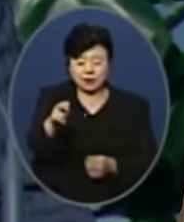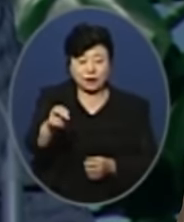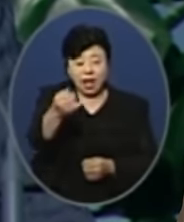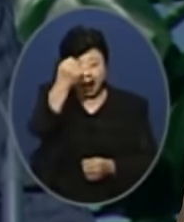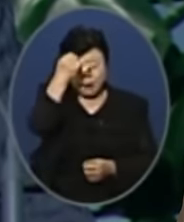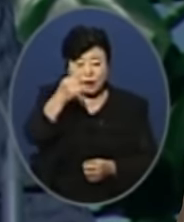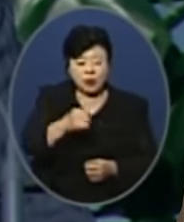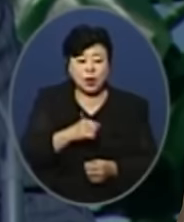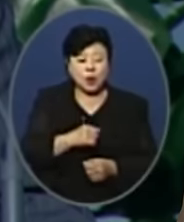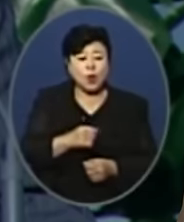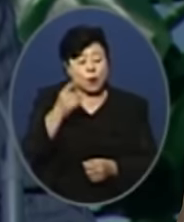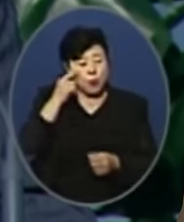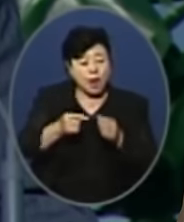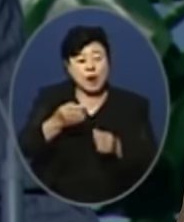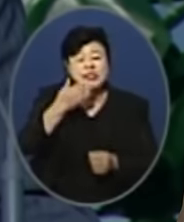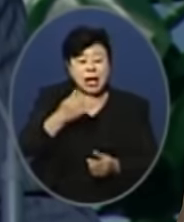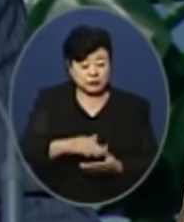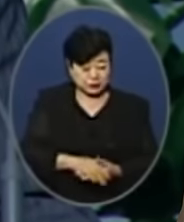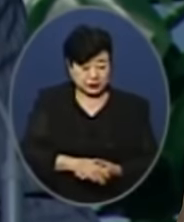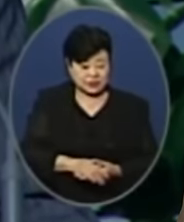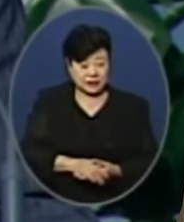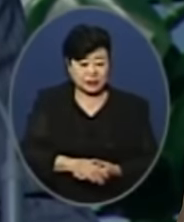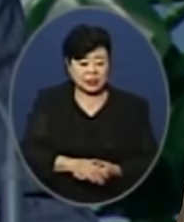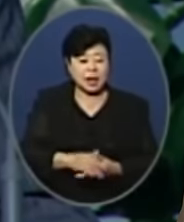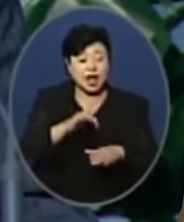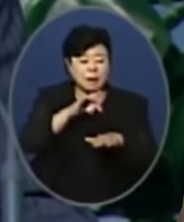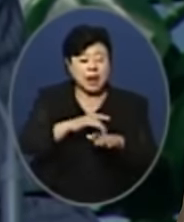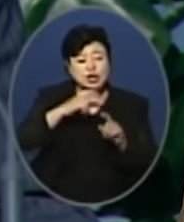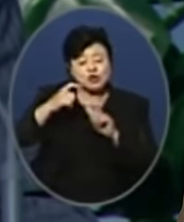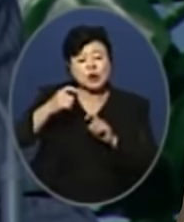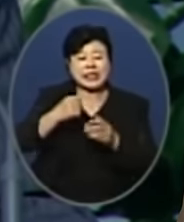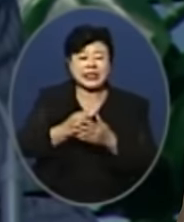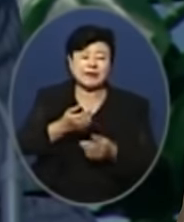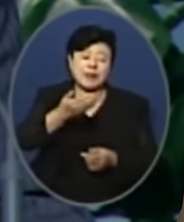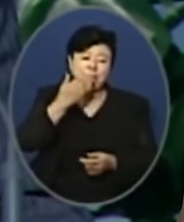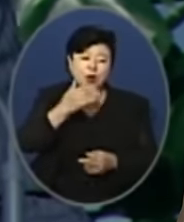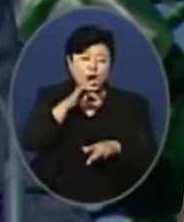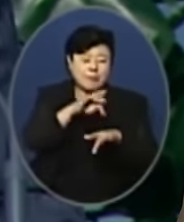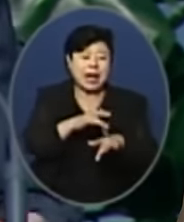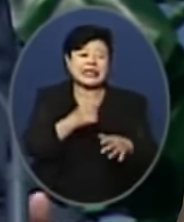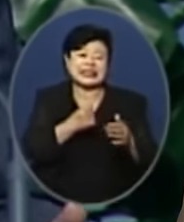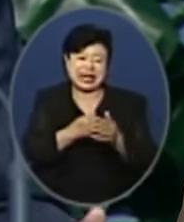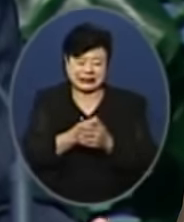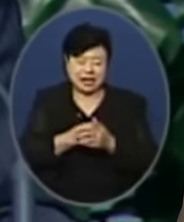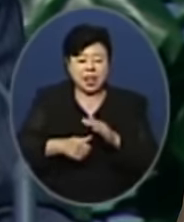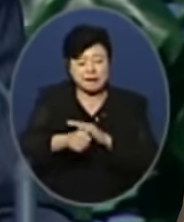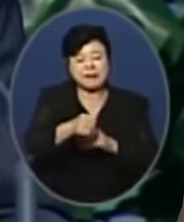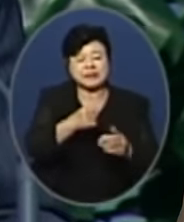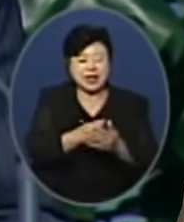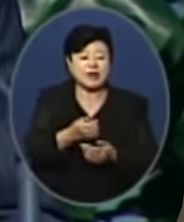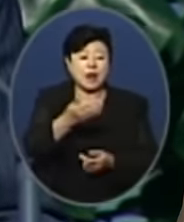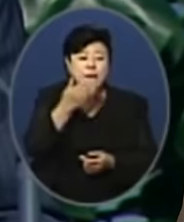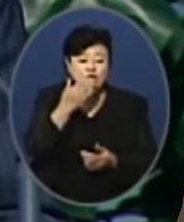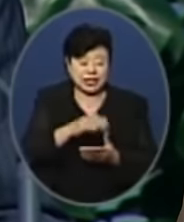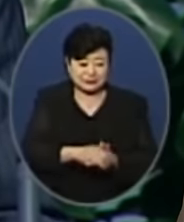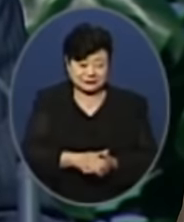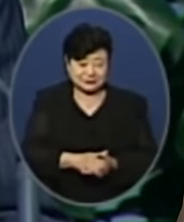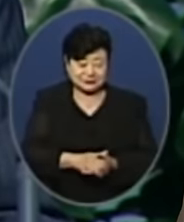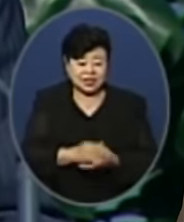하와보 왜 그 실과를 먹었느냐, 마귀가 꿰물어 먹었나이다. 마귀 탓입니다. 그때부터 시작해서